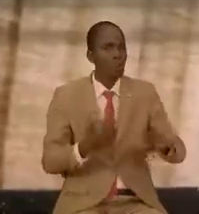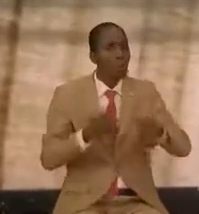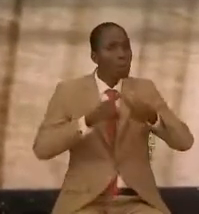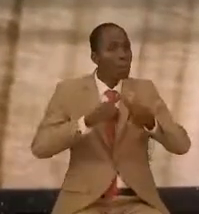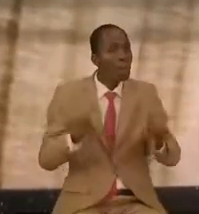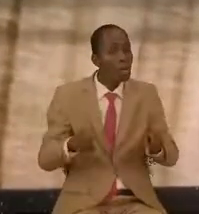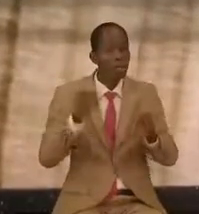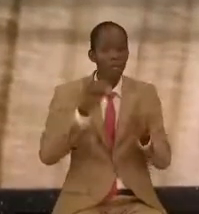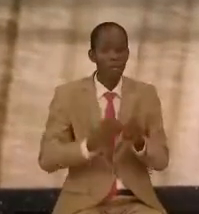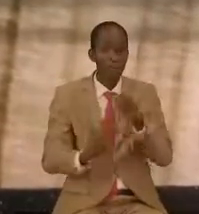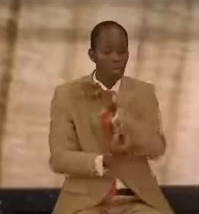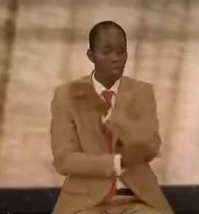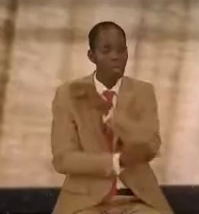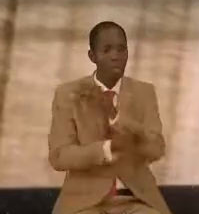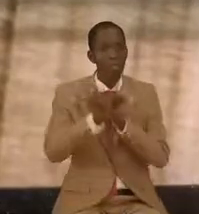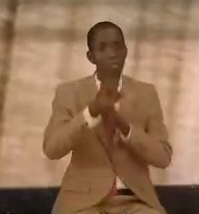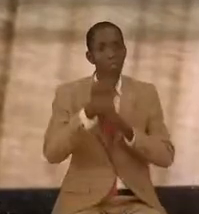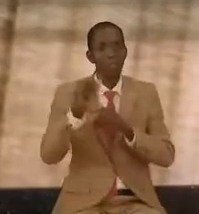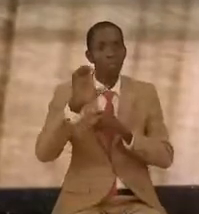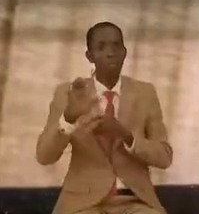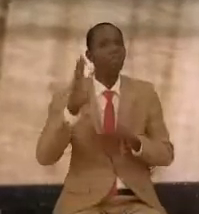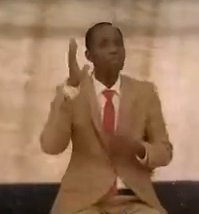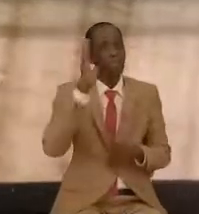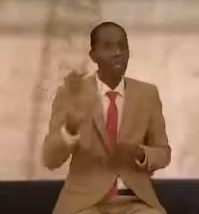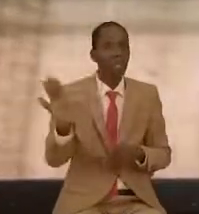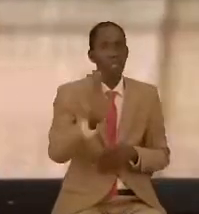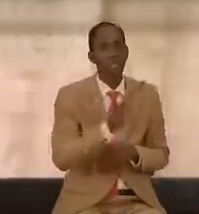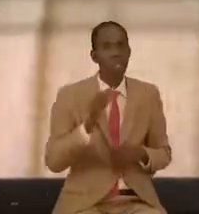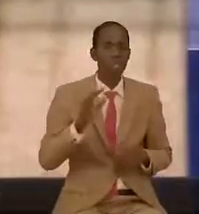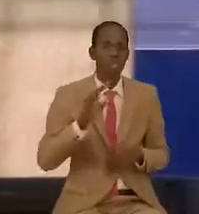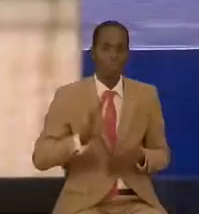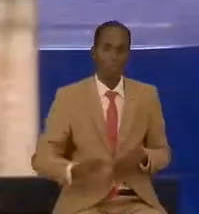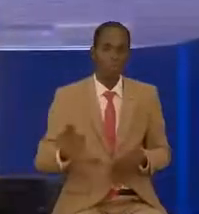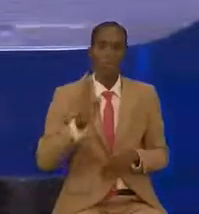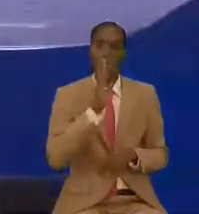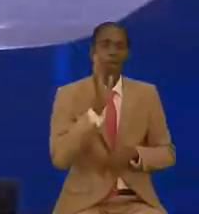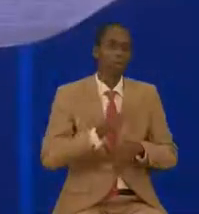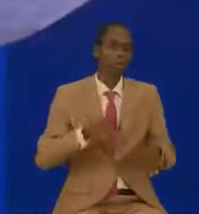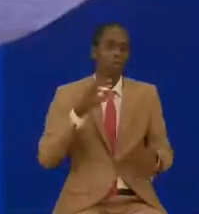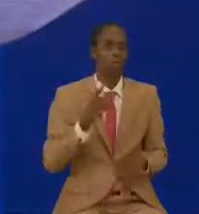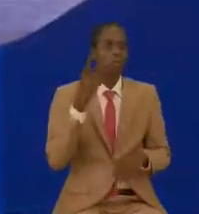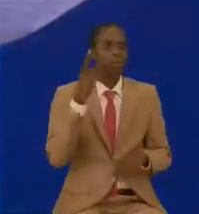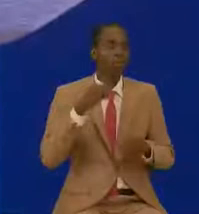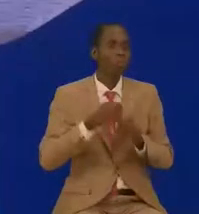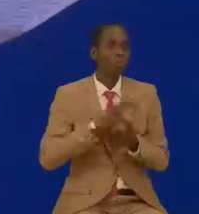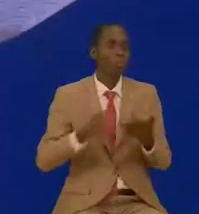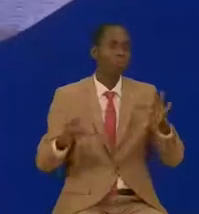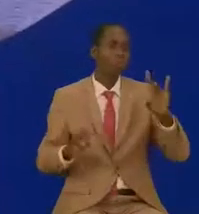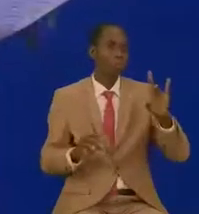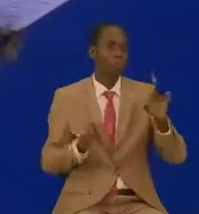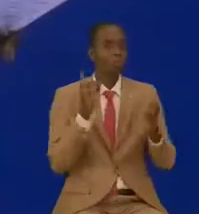enfants. Mais il est dit en Isaac sera nommé pour toi une postérité. Verset